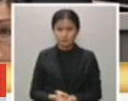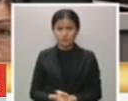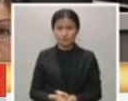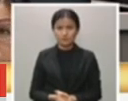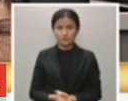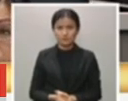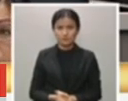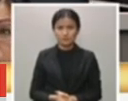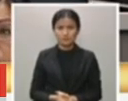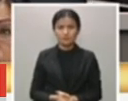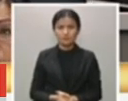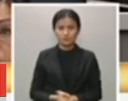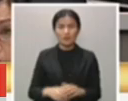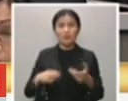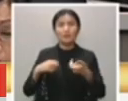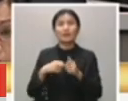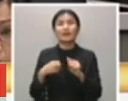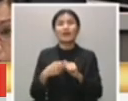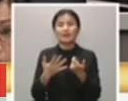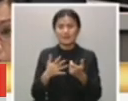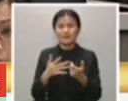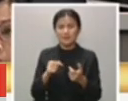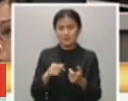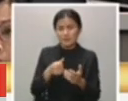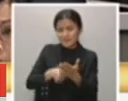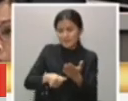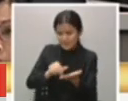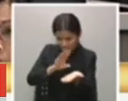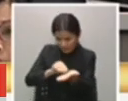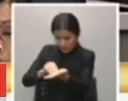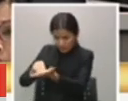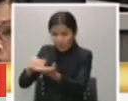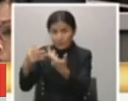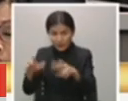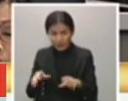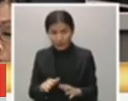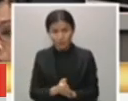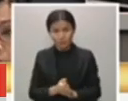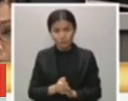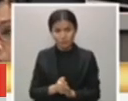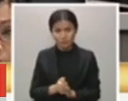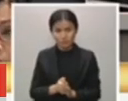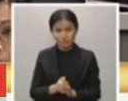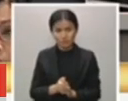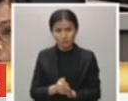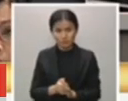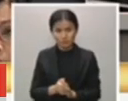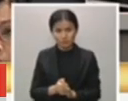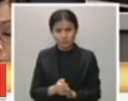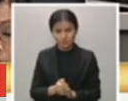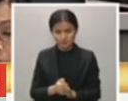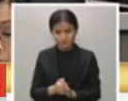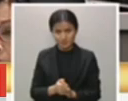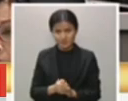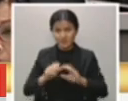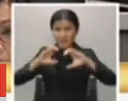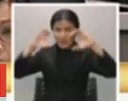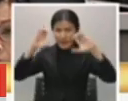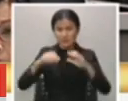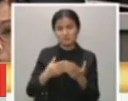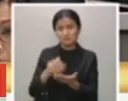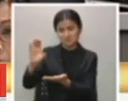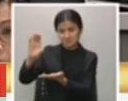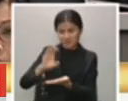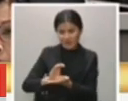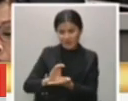ใช้จ่ายของพี่น้องประชาชนออกมาเพื่อให้ภาครัฐใช้การใช้ของท่านยังเต็มไปด้วยการทุจริตคอร์รัปชันเรารู้กัน